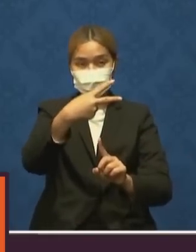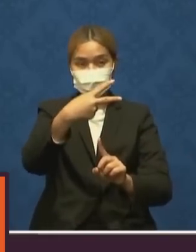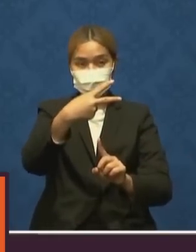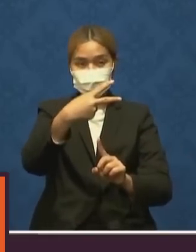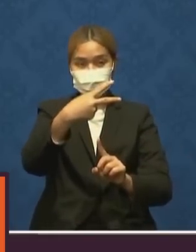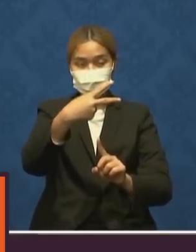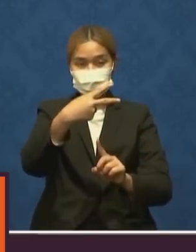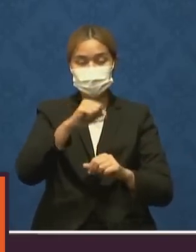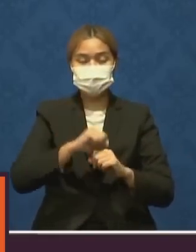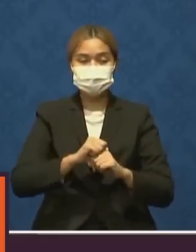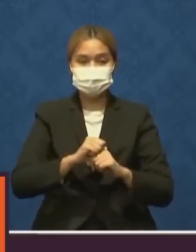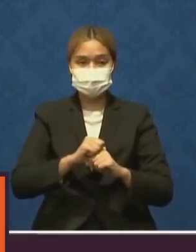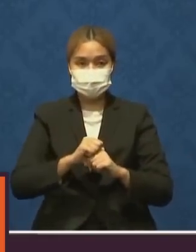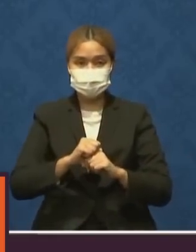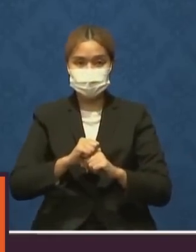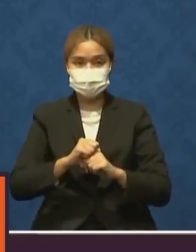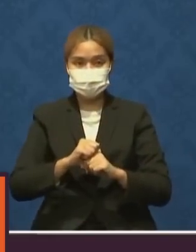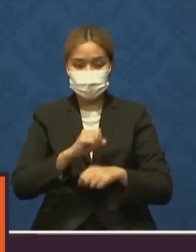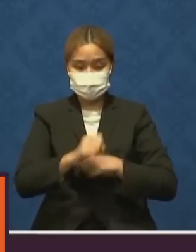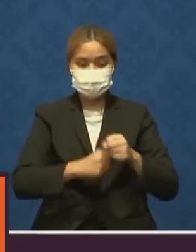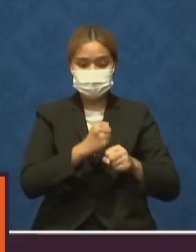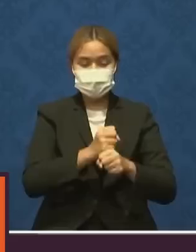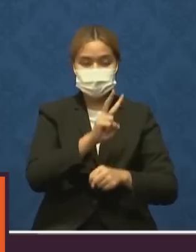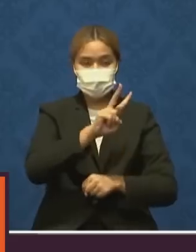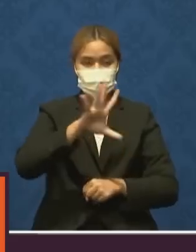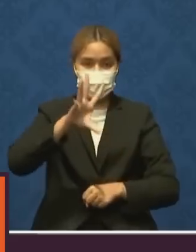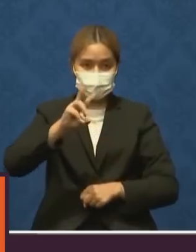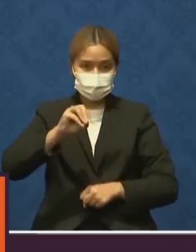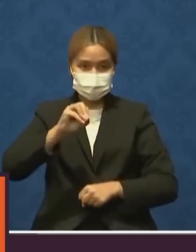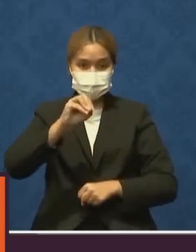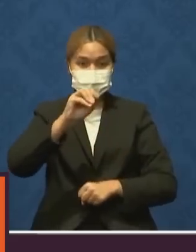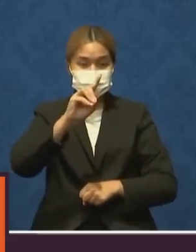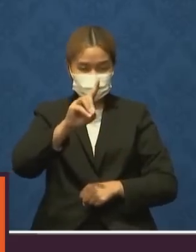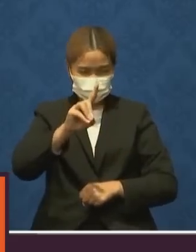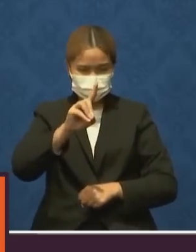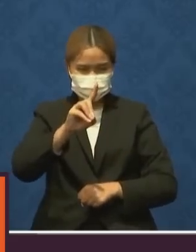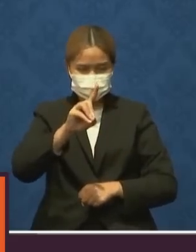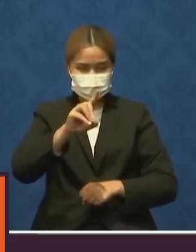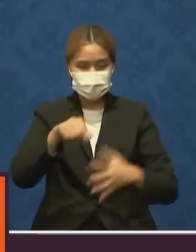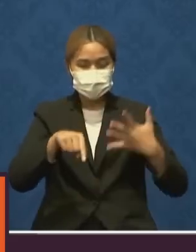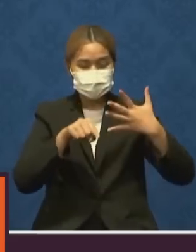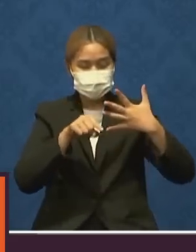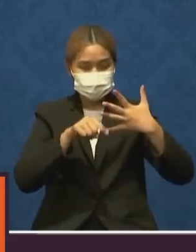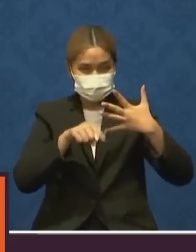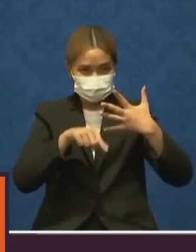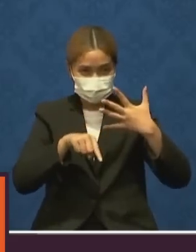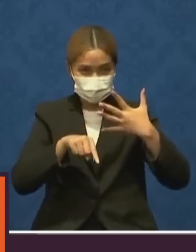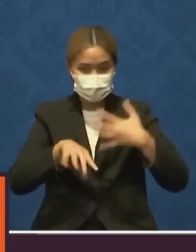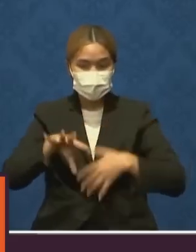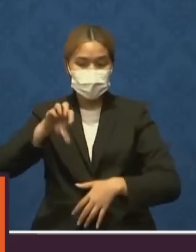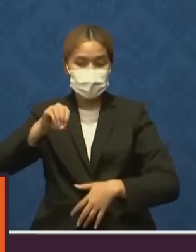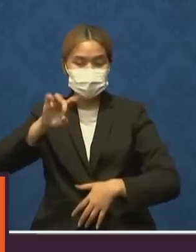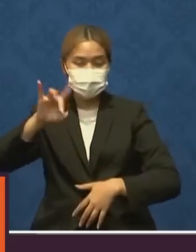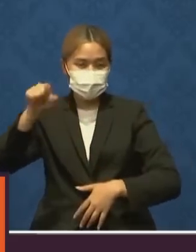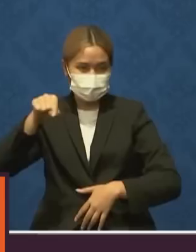ยำอกครั้งนึงครับ ตอนส้นปี 61เนี่ยเรามกำลังกมผิส่วเกินเี่ย ถึง 58% นะคร